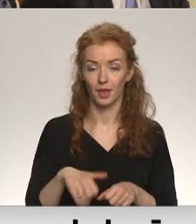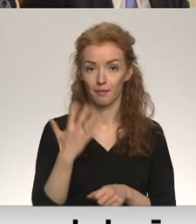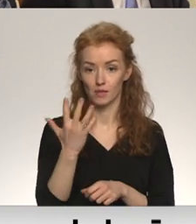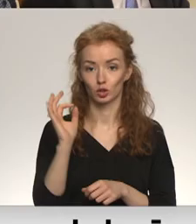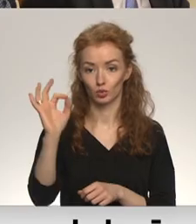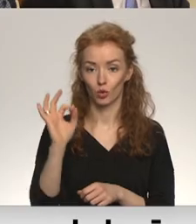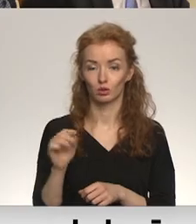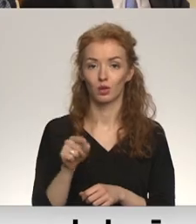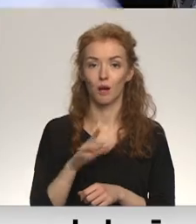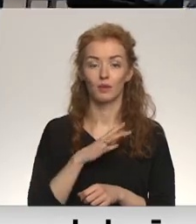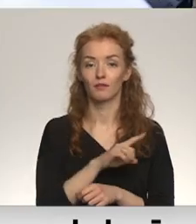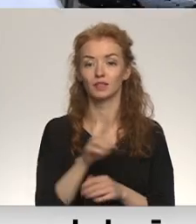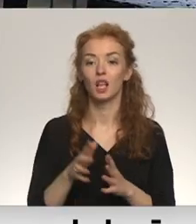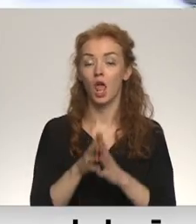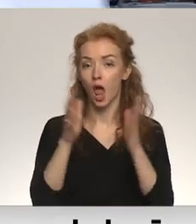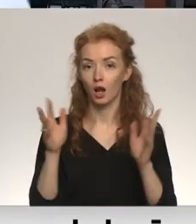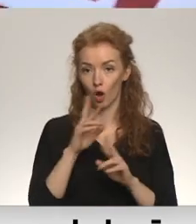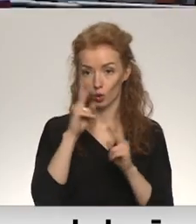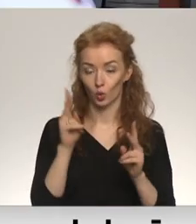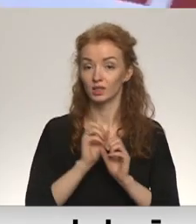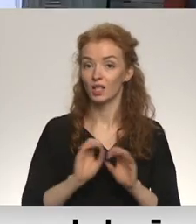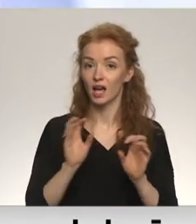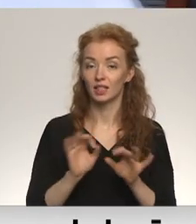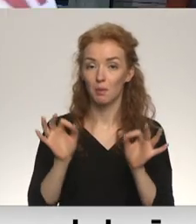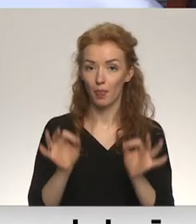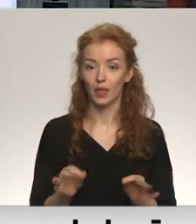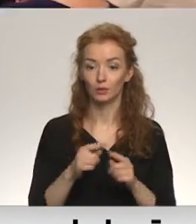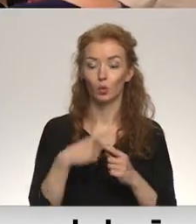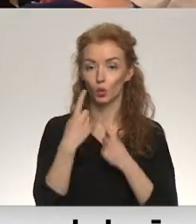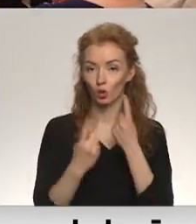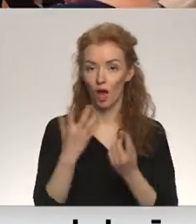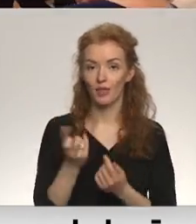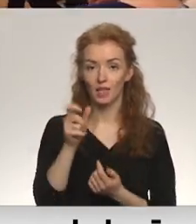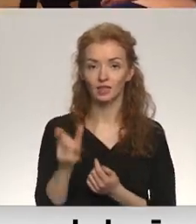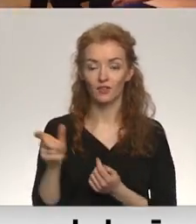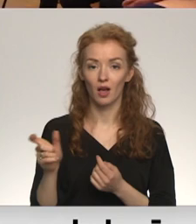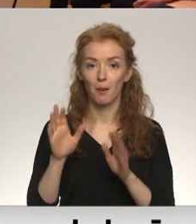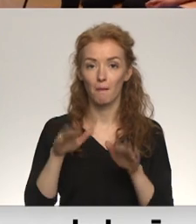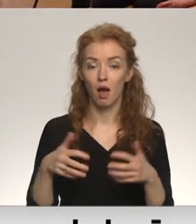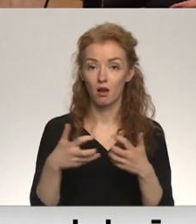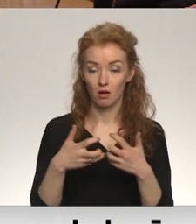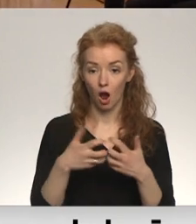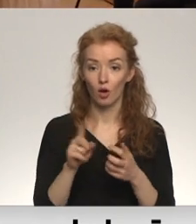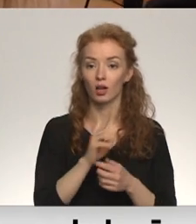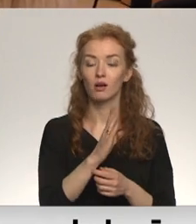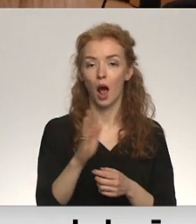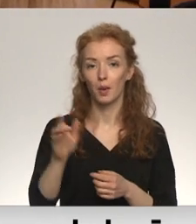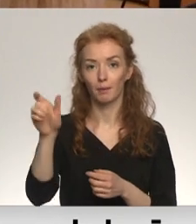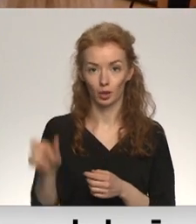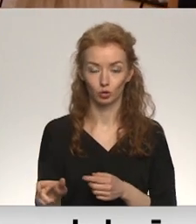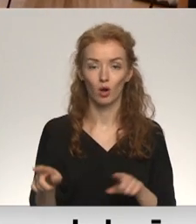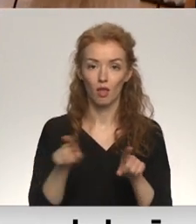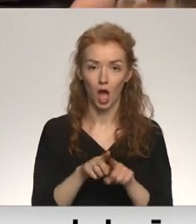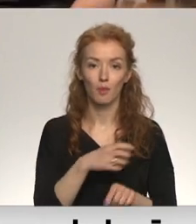bija lielākā kļūda. Stāstīt patiesību un runāt ar cilvēkiem par karu Ukrainā ir katra pilsoņa, tostarp